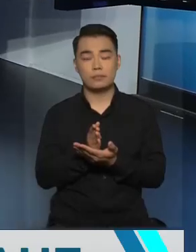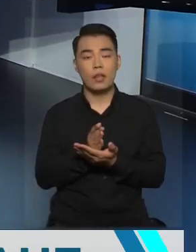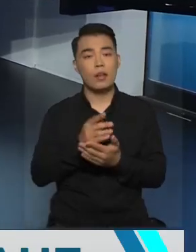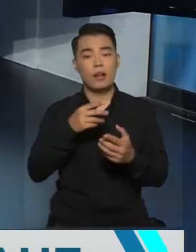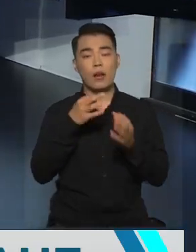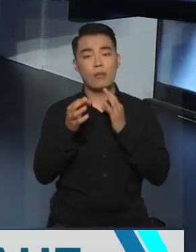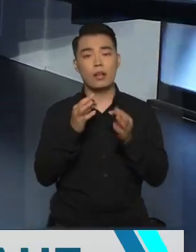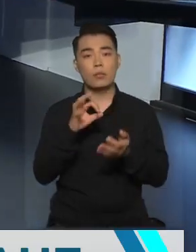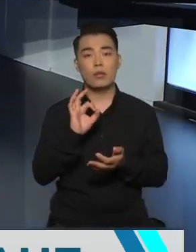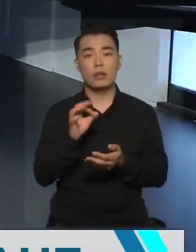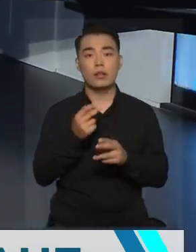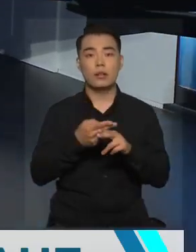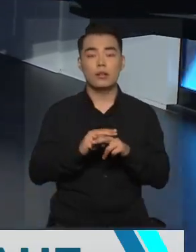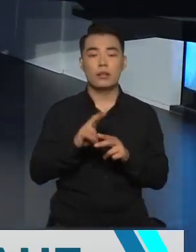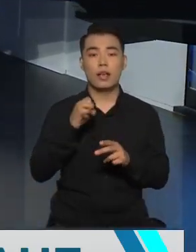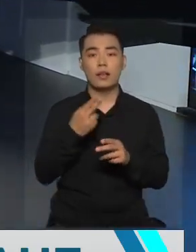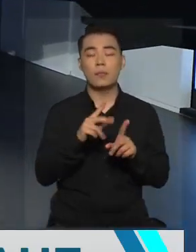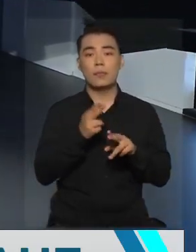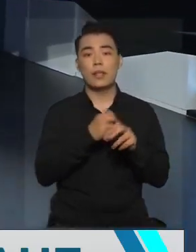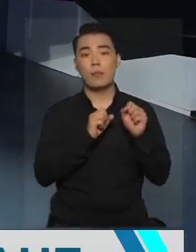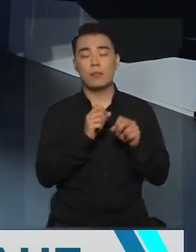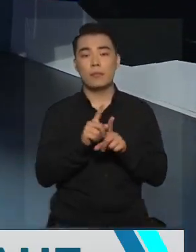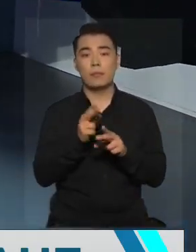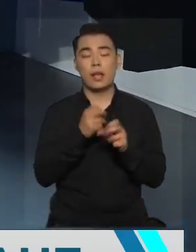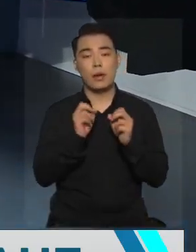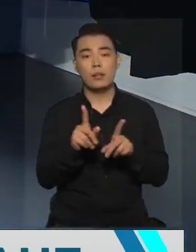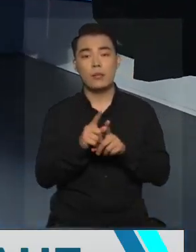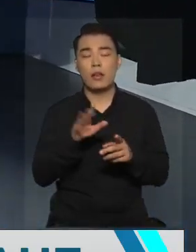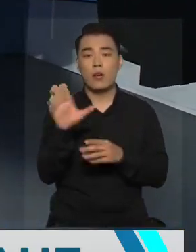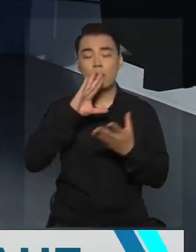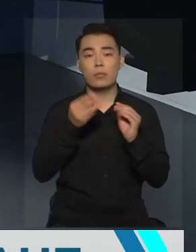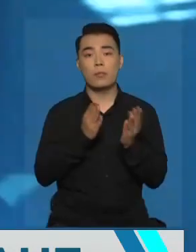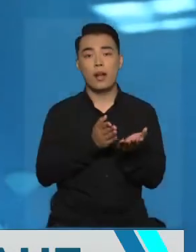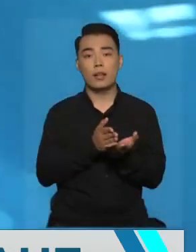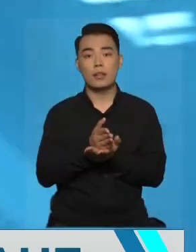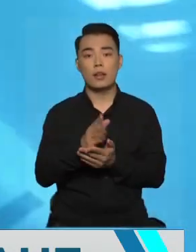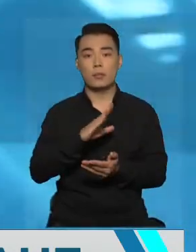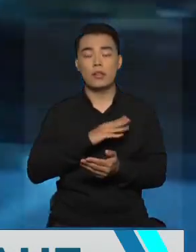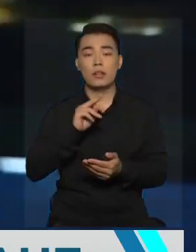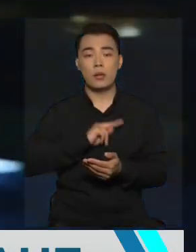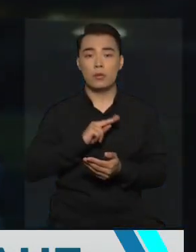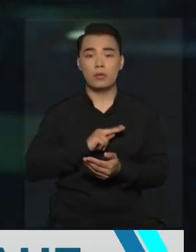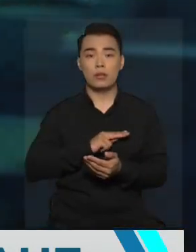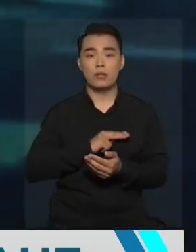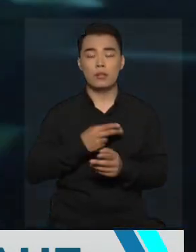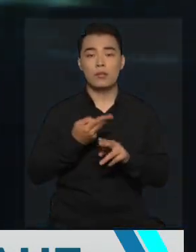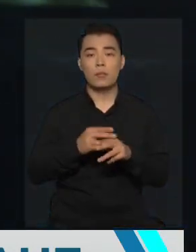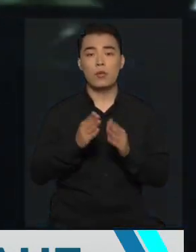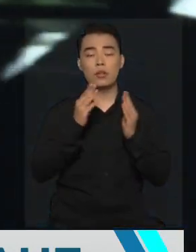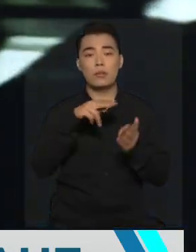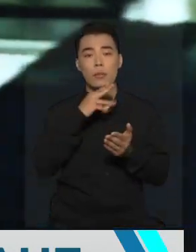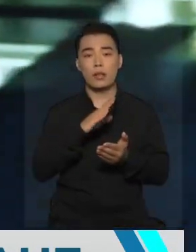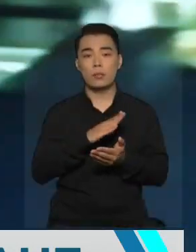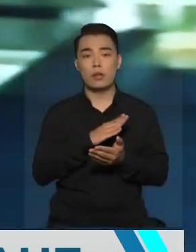Поговорим о концепции национальной безопасности и внешней политики в целом. Об этом также президент заострял свое внимание.